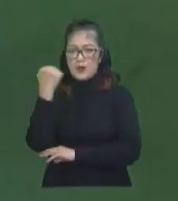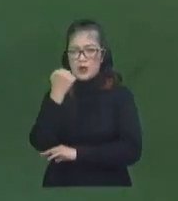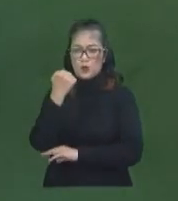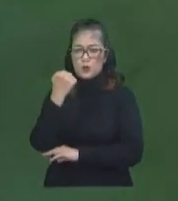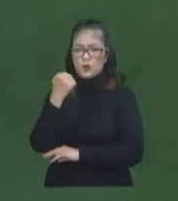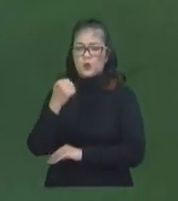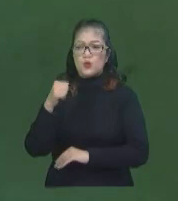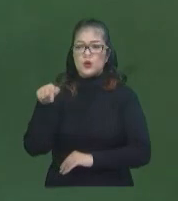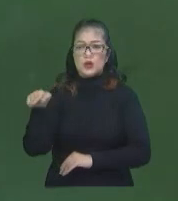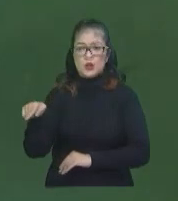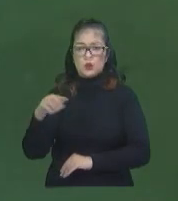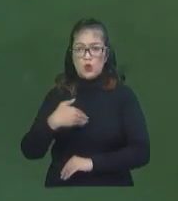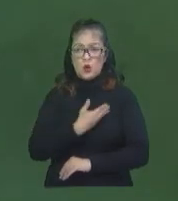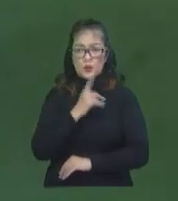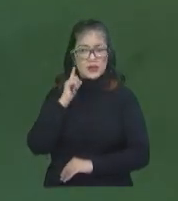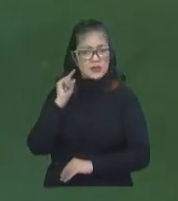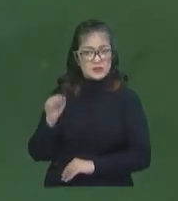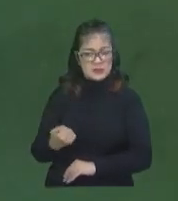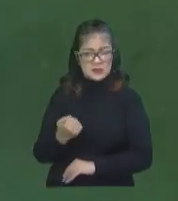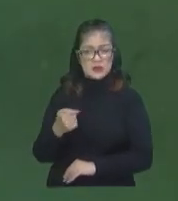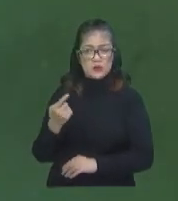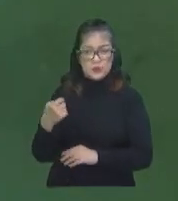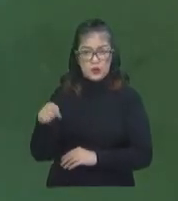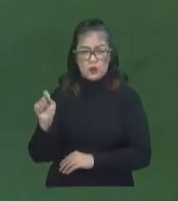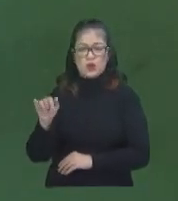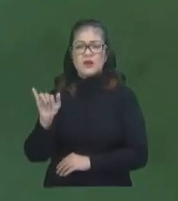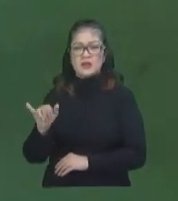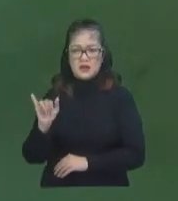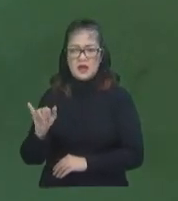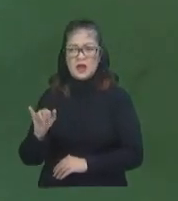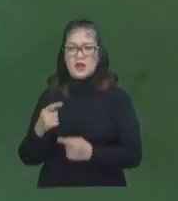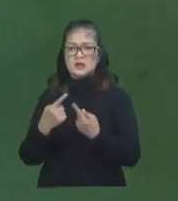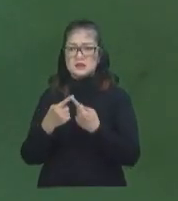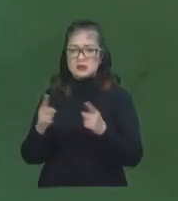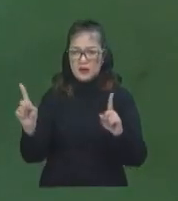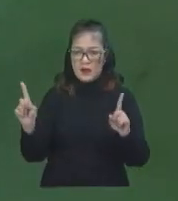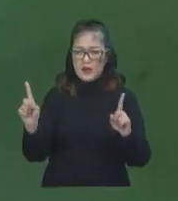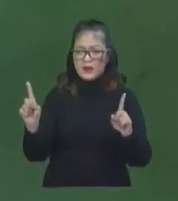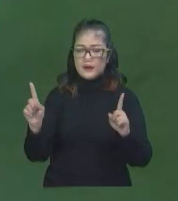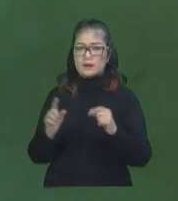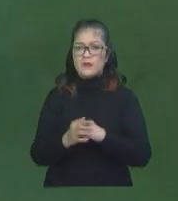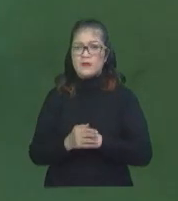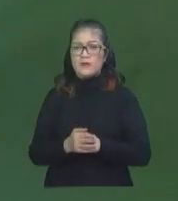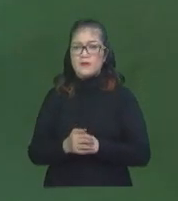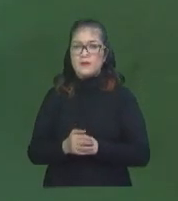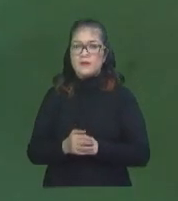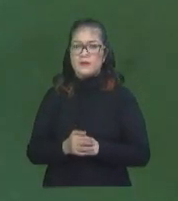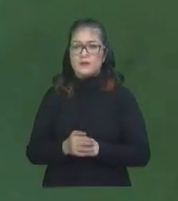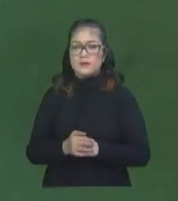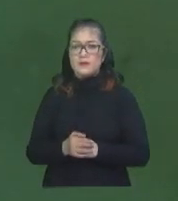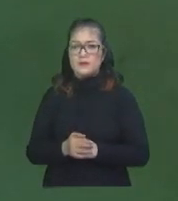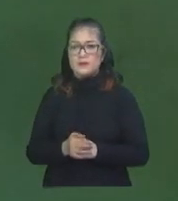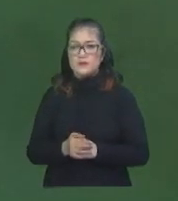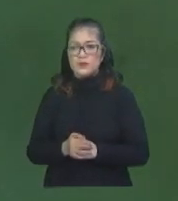ini suami istri, Pak ya? Suami istri. Dia mau cerai katanya. Itu mau cerai udah sempat tak mau